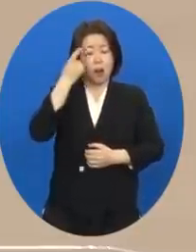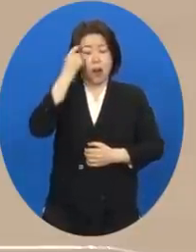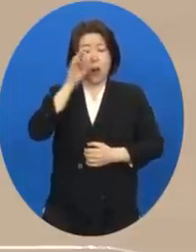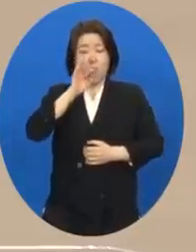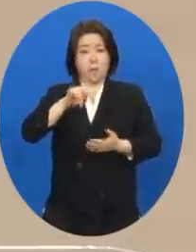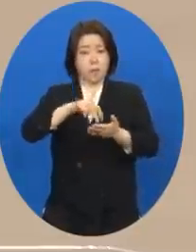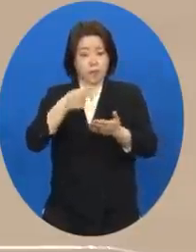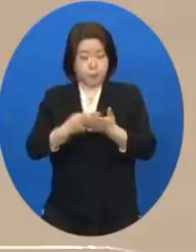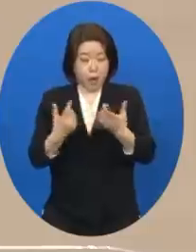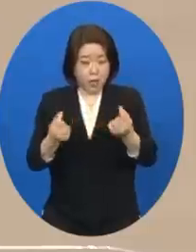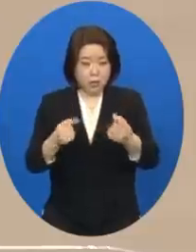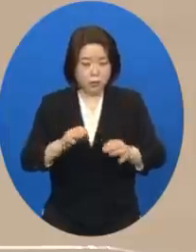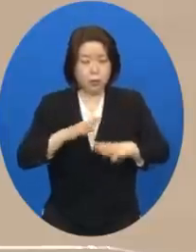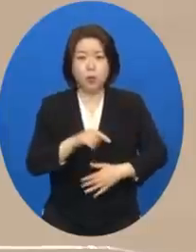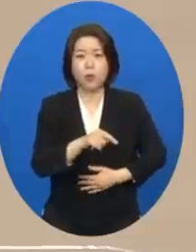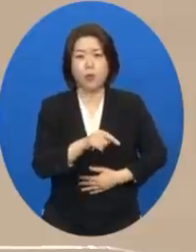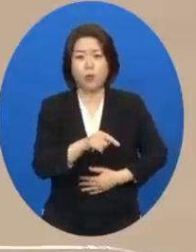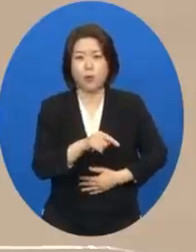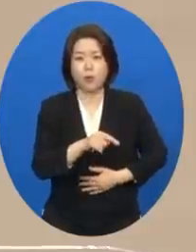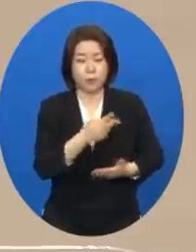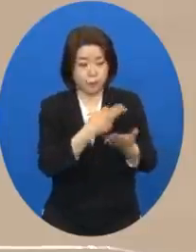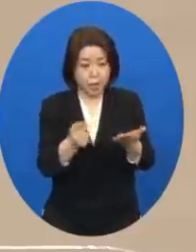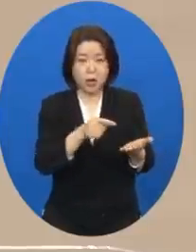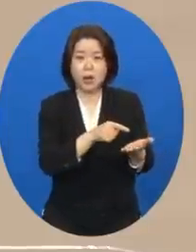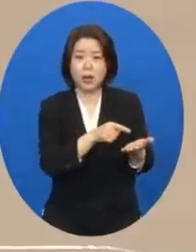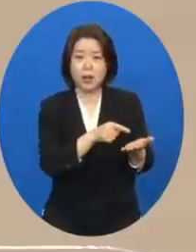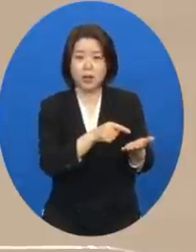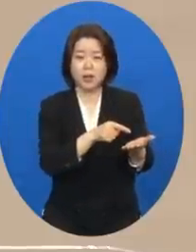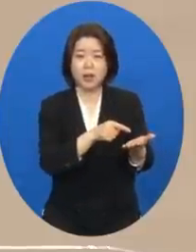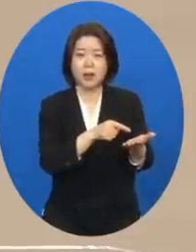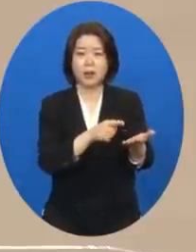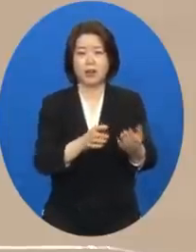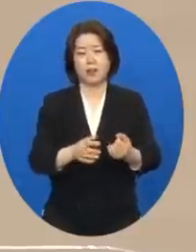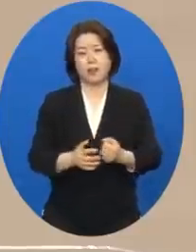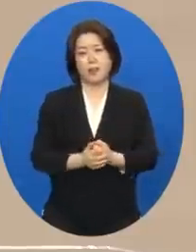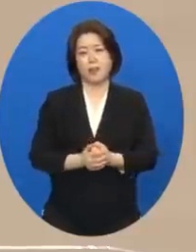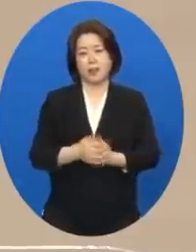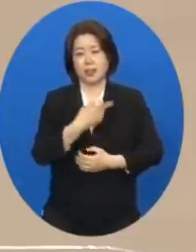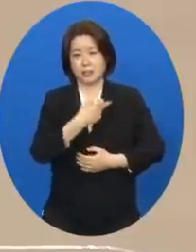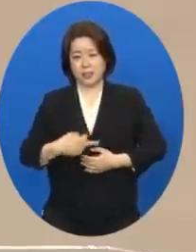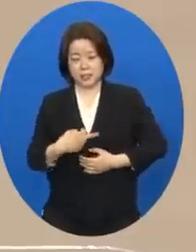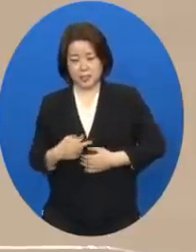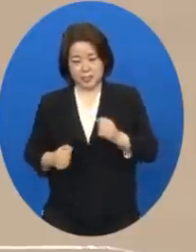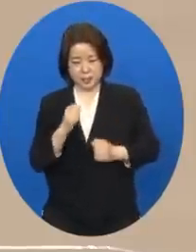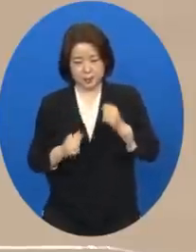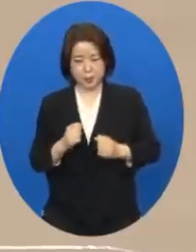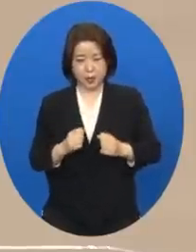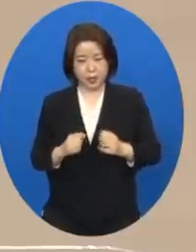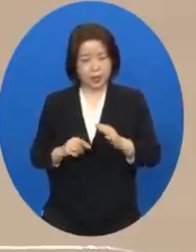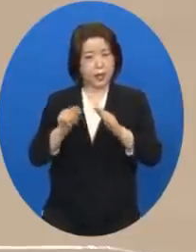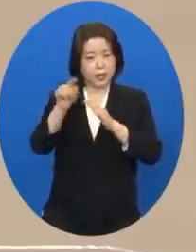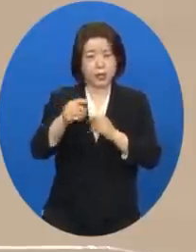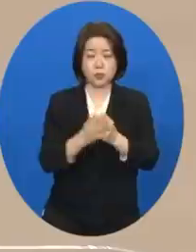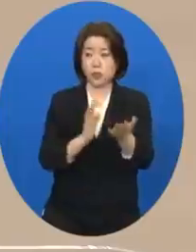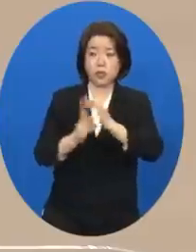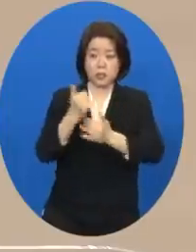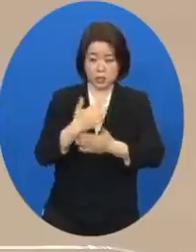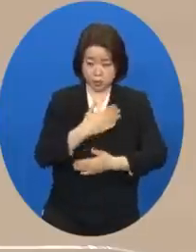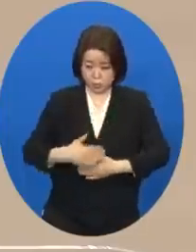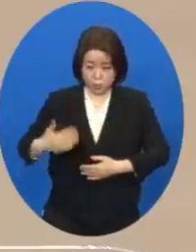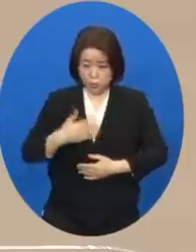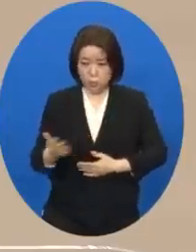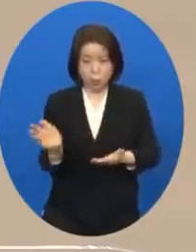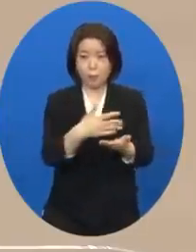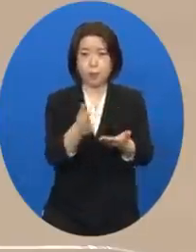하듯이 놀랐죠 그리고는 제자들에게 달려가서 예수님의 시신이 없다 그 사실을